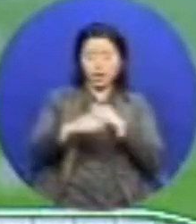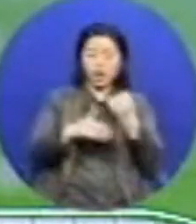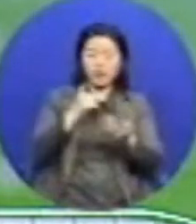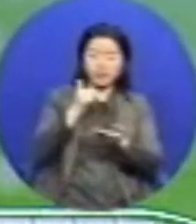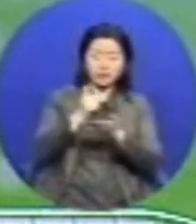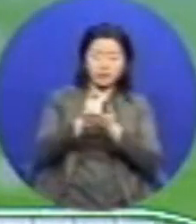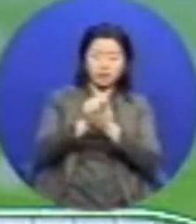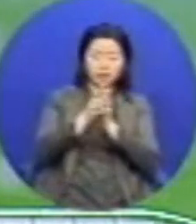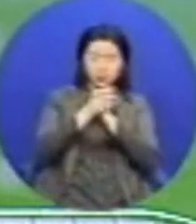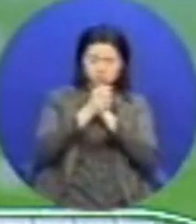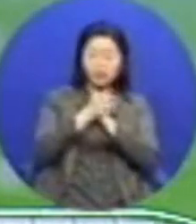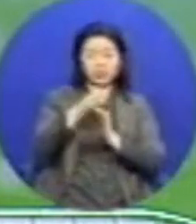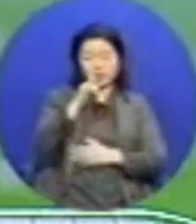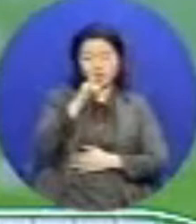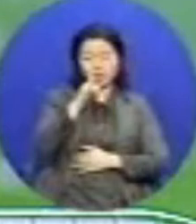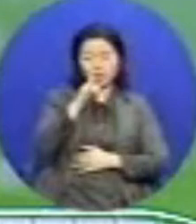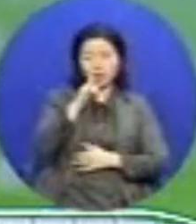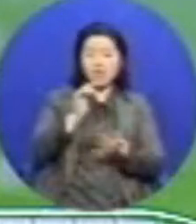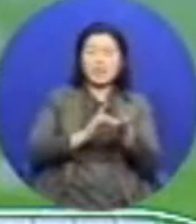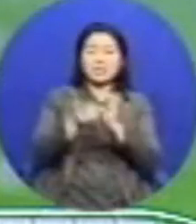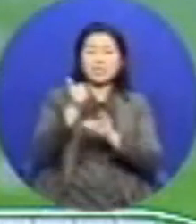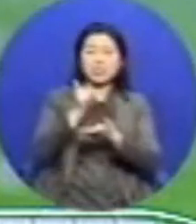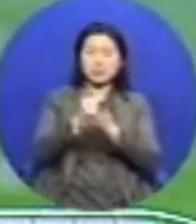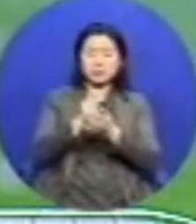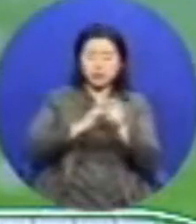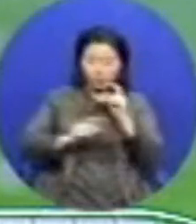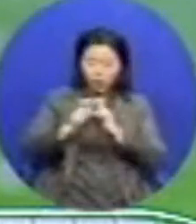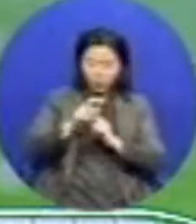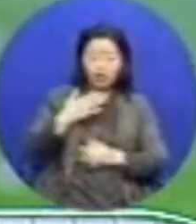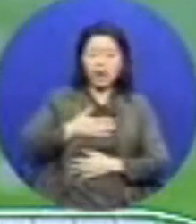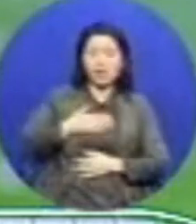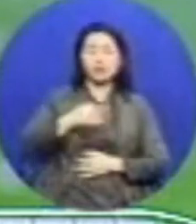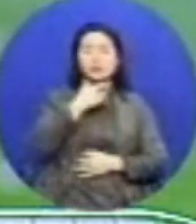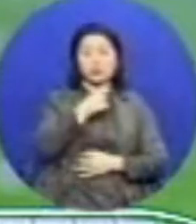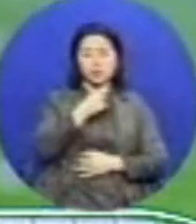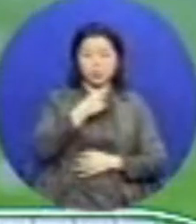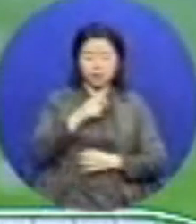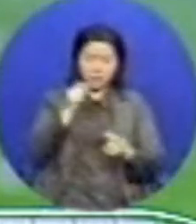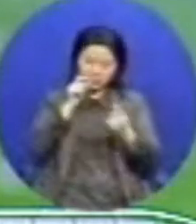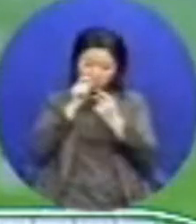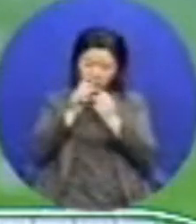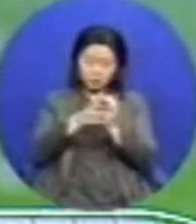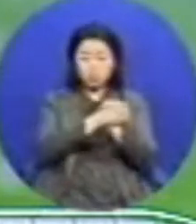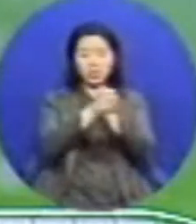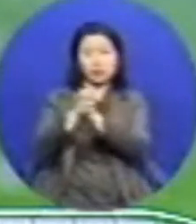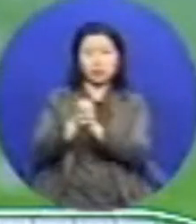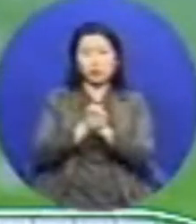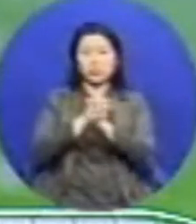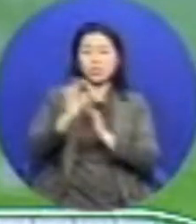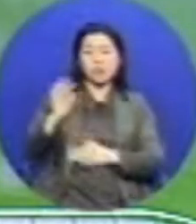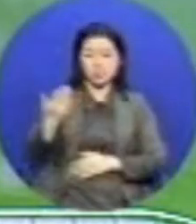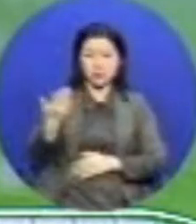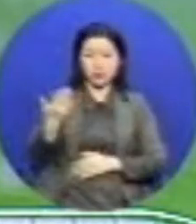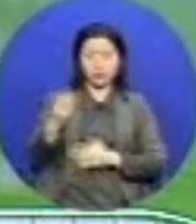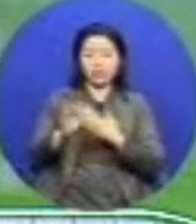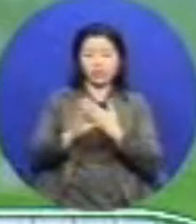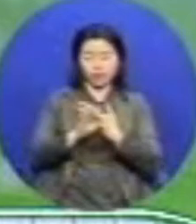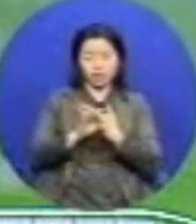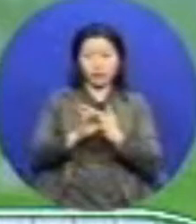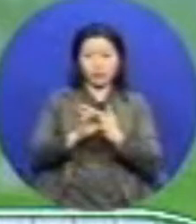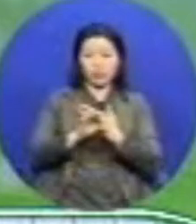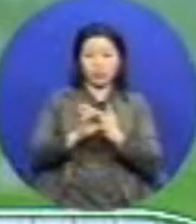깊게 알기 원합니다 예수님을 알고 싶어요 예수님과 친밀한 교제가 되면 그러면